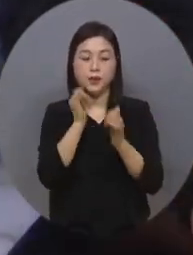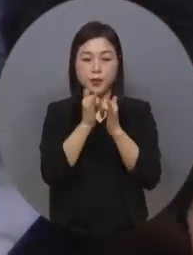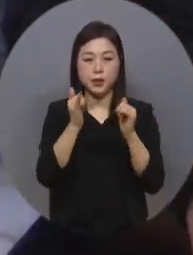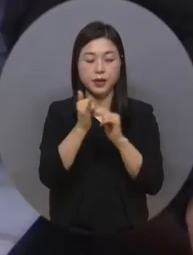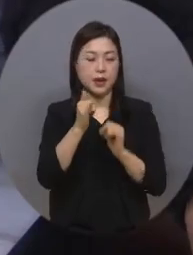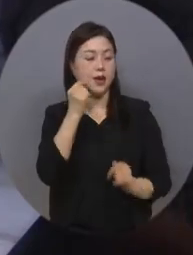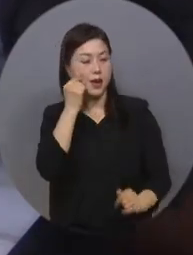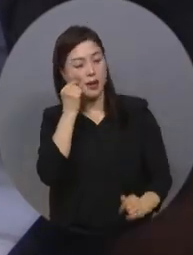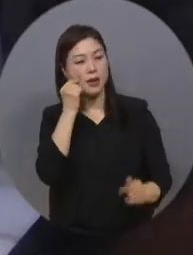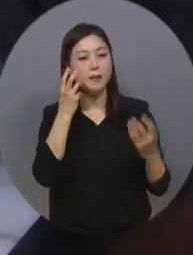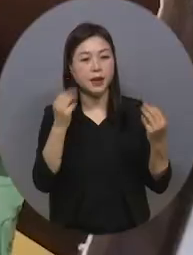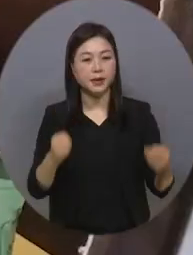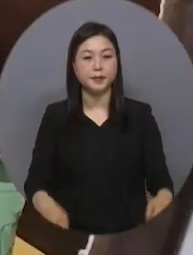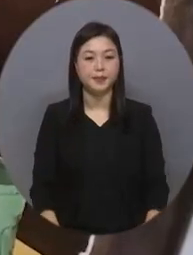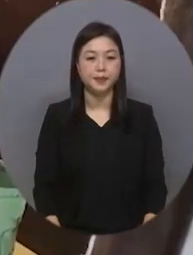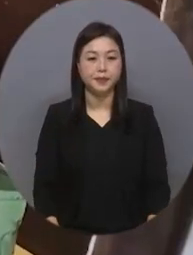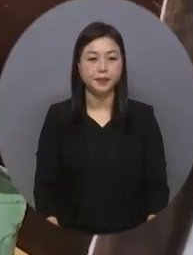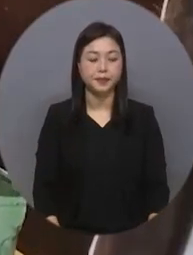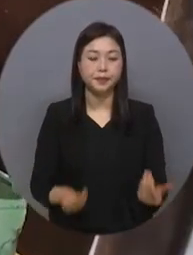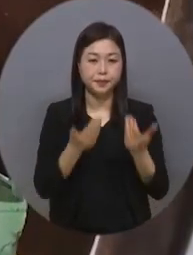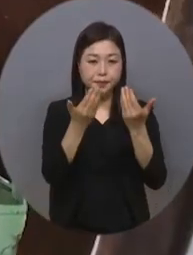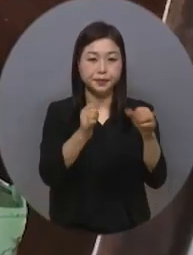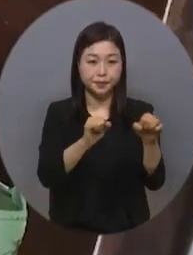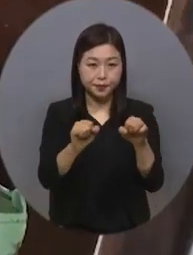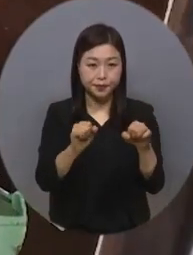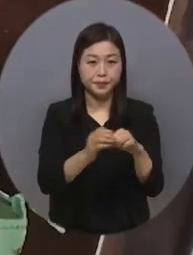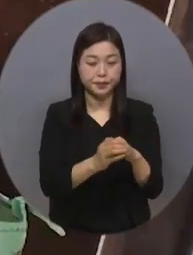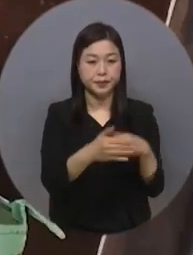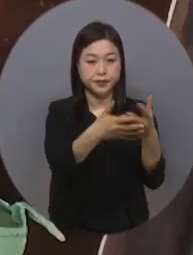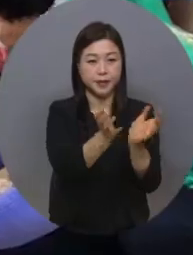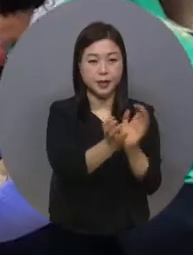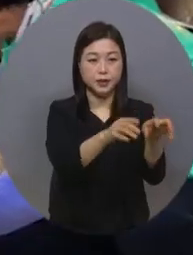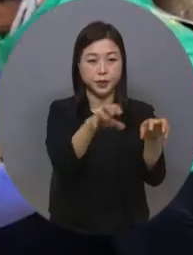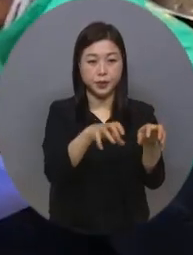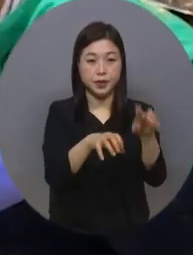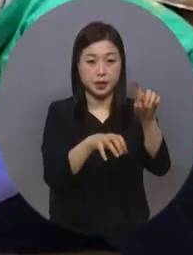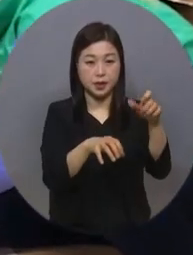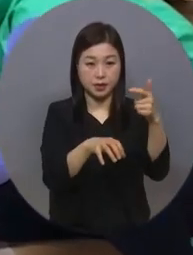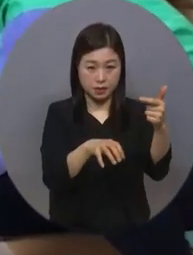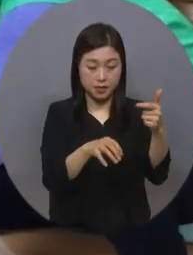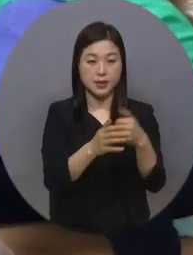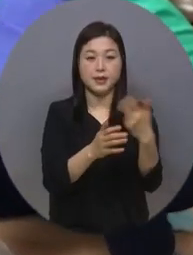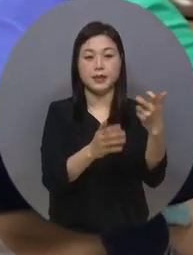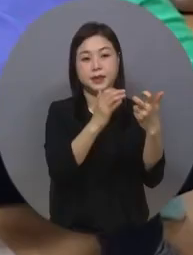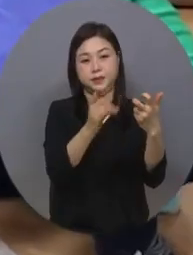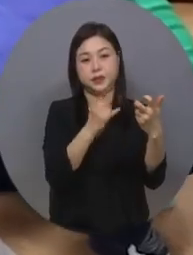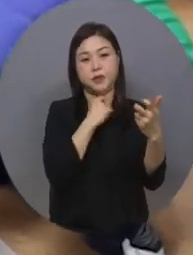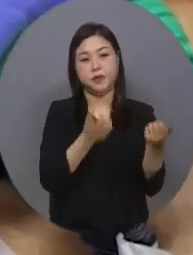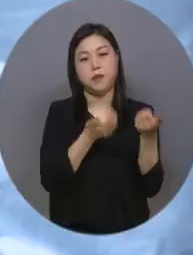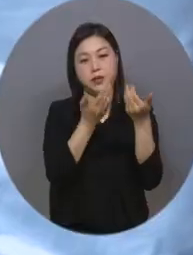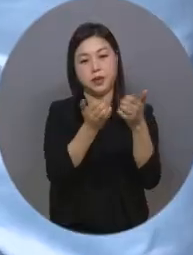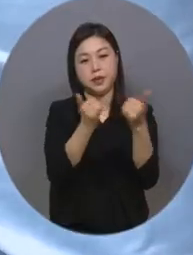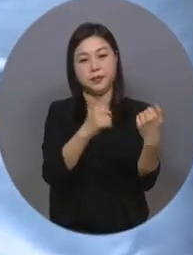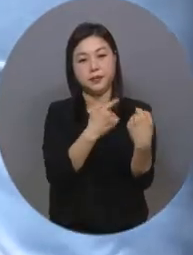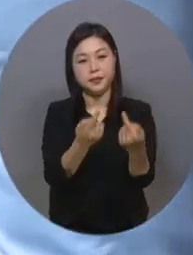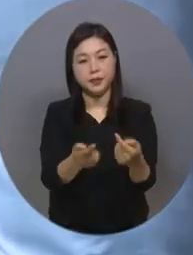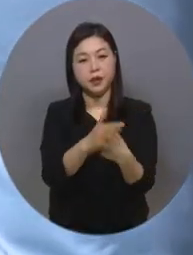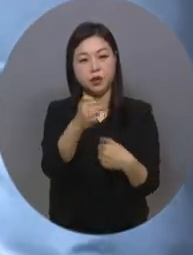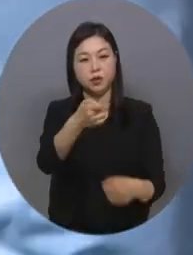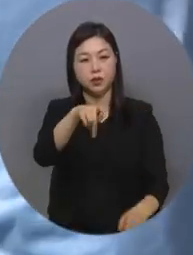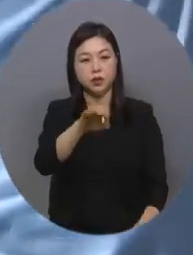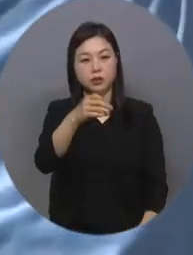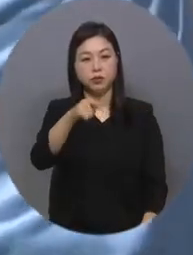큰 호응을 얻고 있습니다 이날 봉사활동은 16개 단체 약 70명의 자원봉사자가 참여해